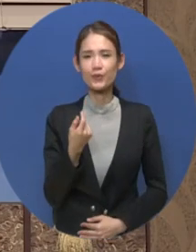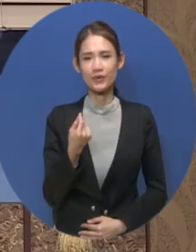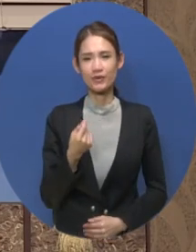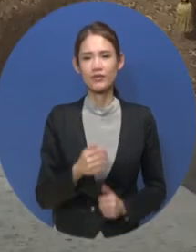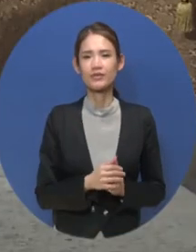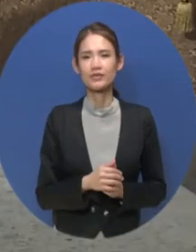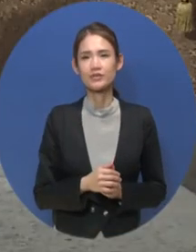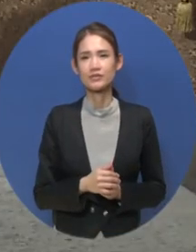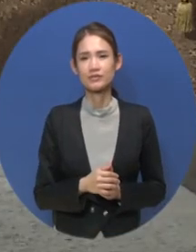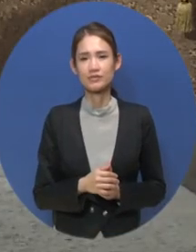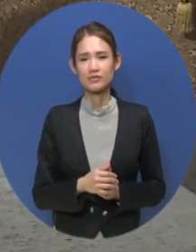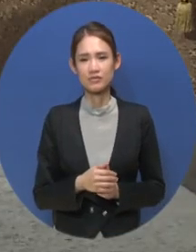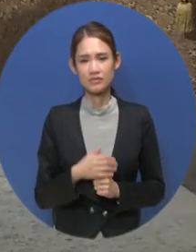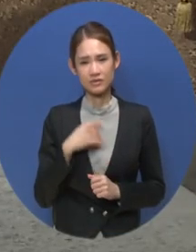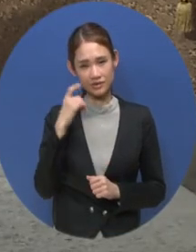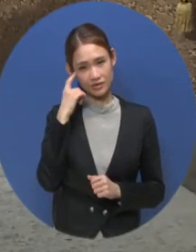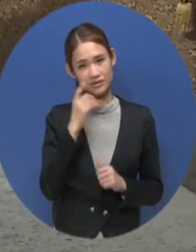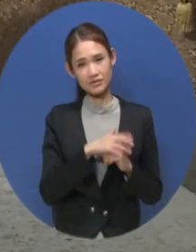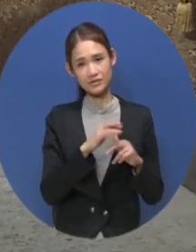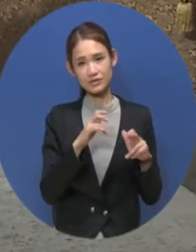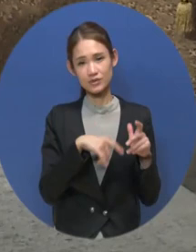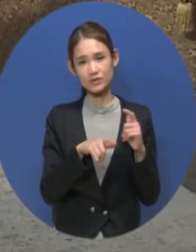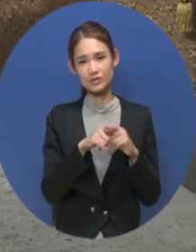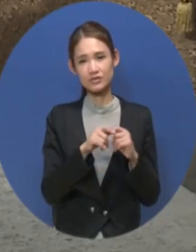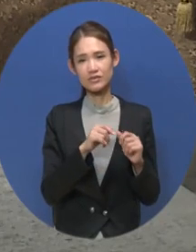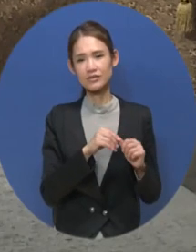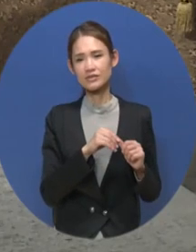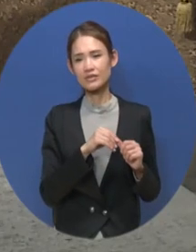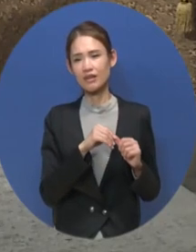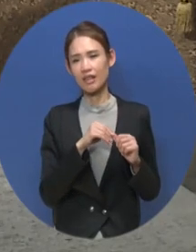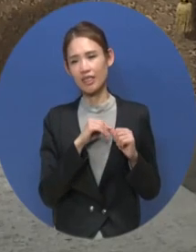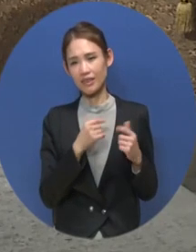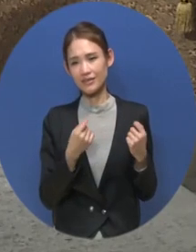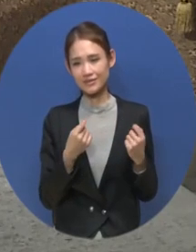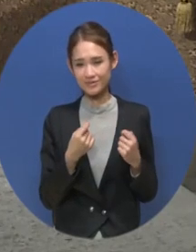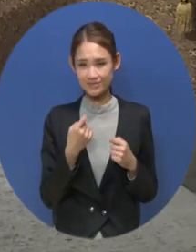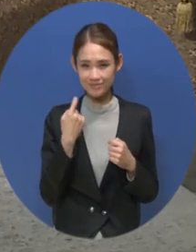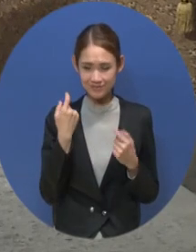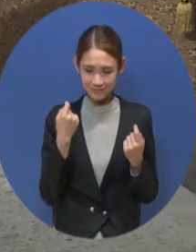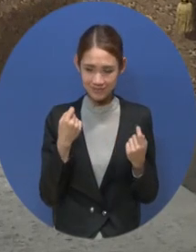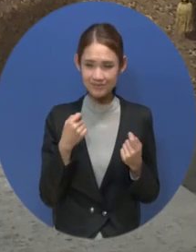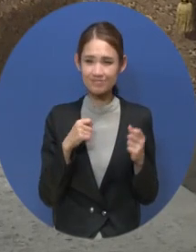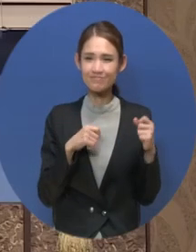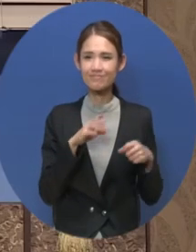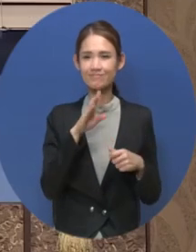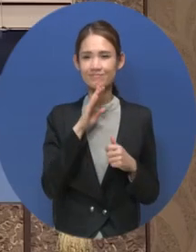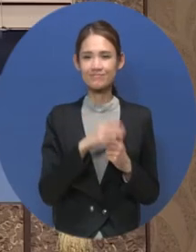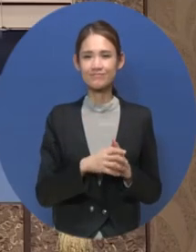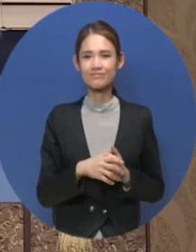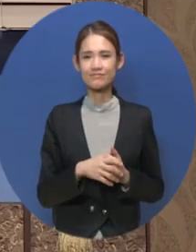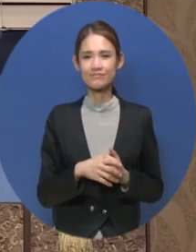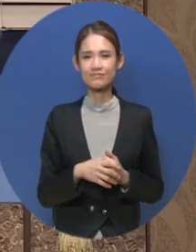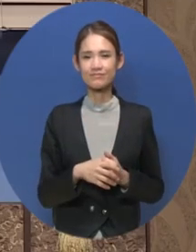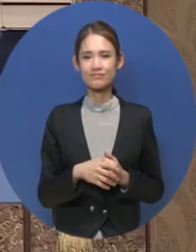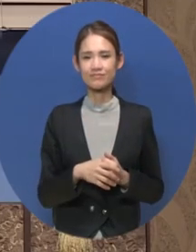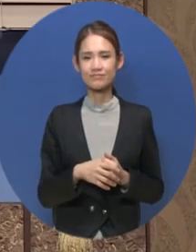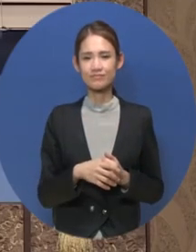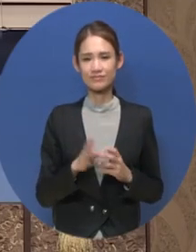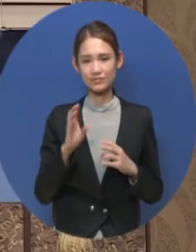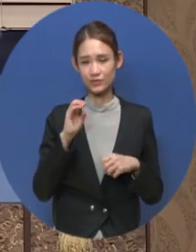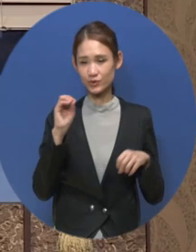같습니다. 근데 제가 봐도 비장애인 분들이 예. 더 게을러진 것 같겠네요. 그렇습니다. 그러니까 이제